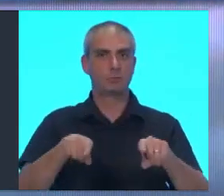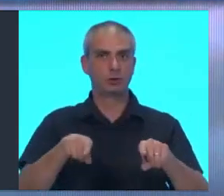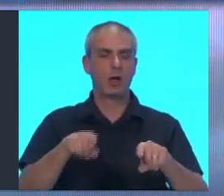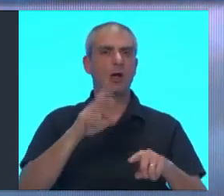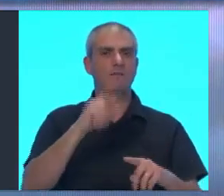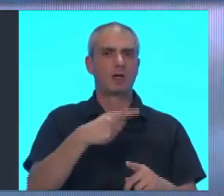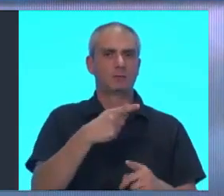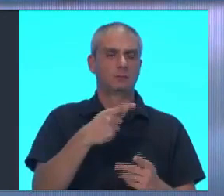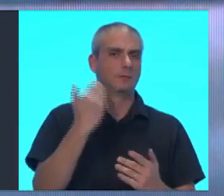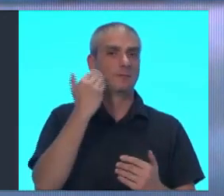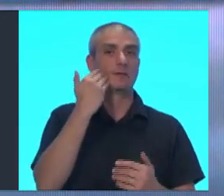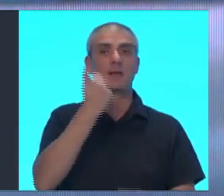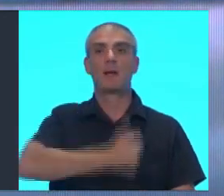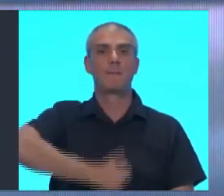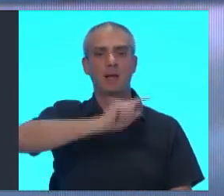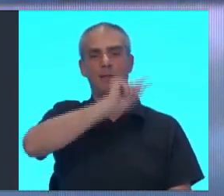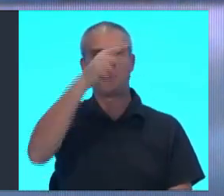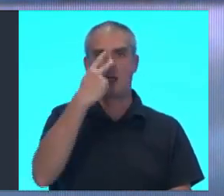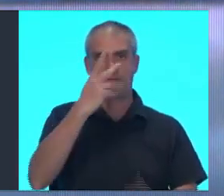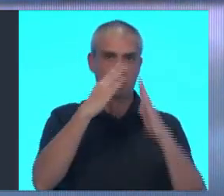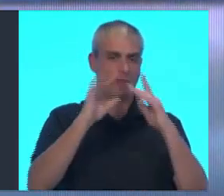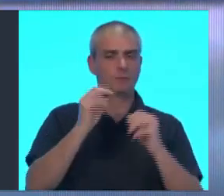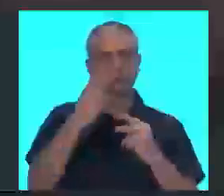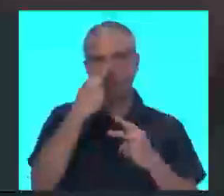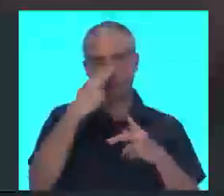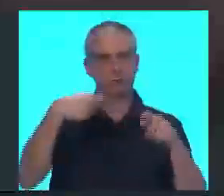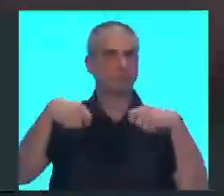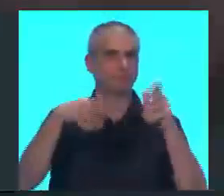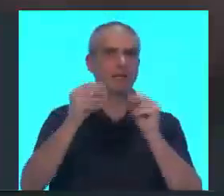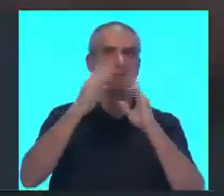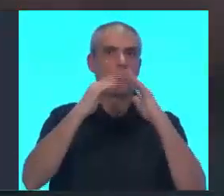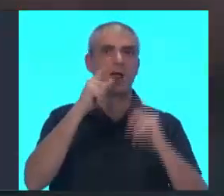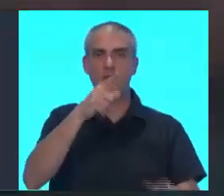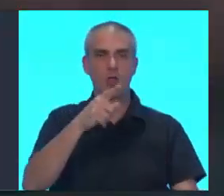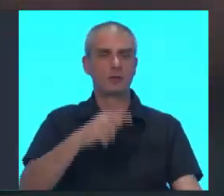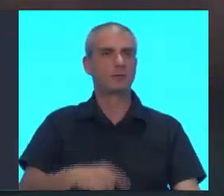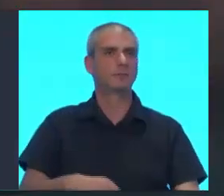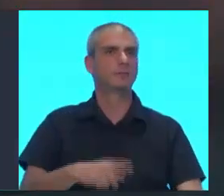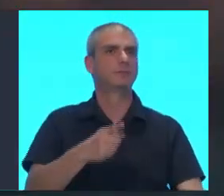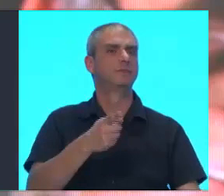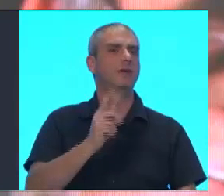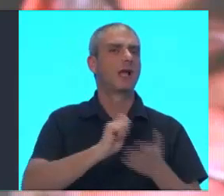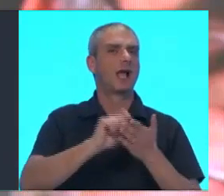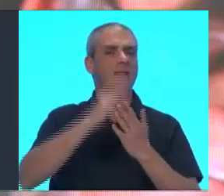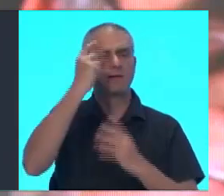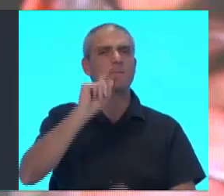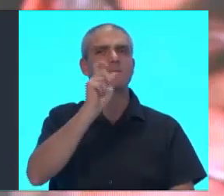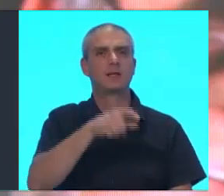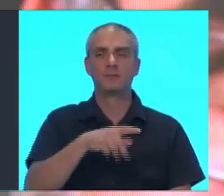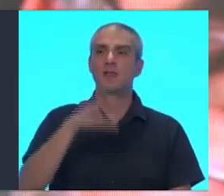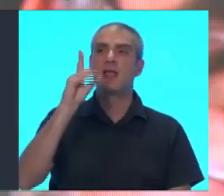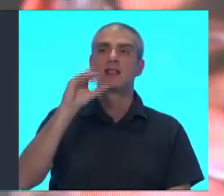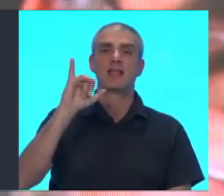גורם אמריקני בכיר בא לביירות במאמץ ליישב את המשבר עם ביירות, ואתה בעניין הזה איתנו כאן אירן זינגר, מי האיש? דייוויד